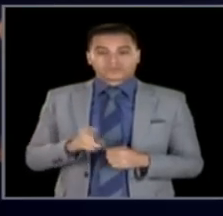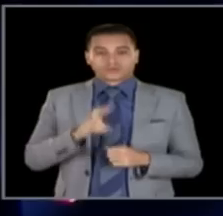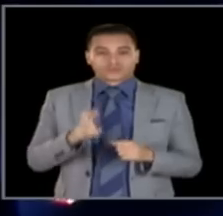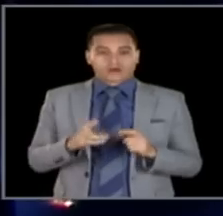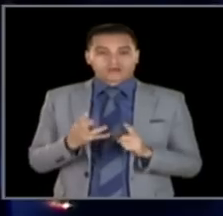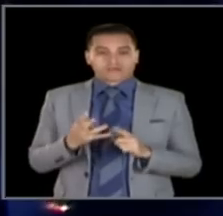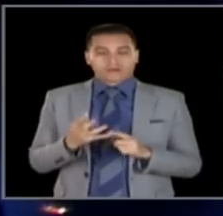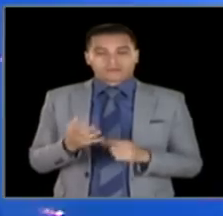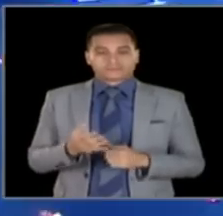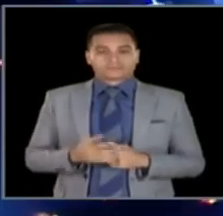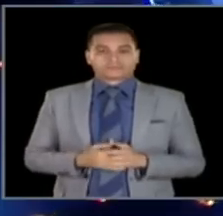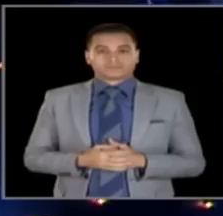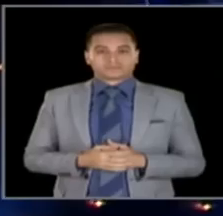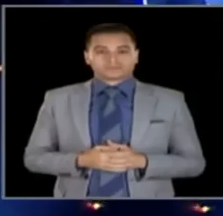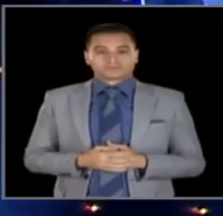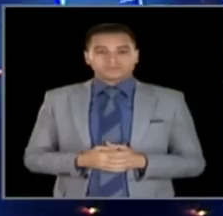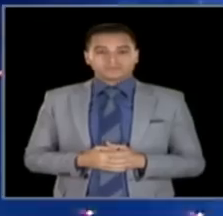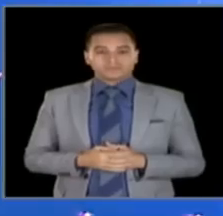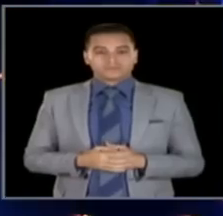الرابع،